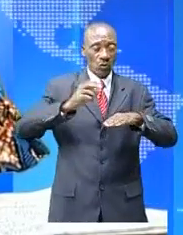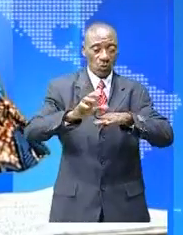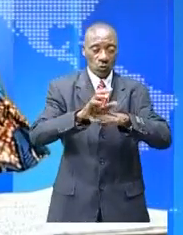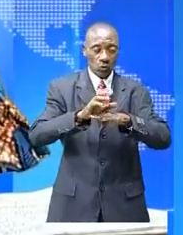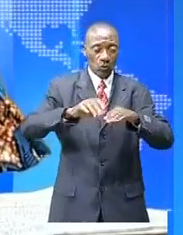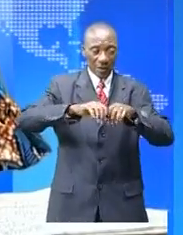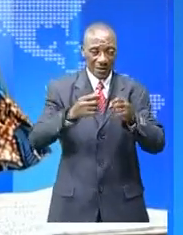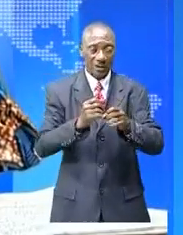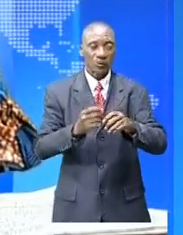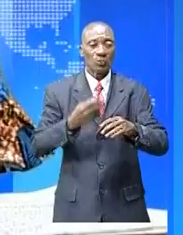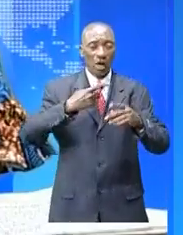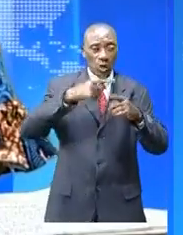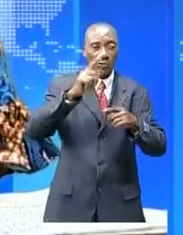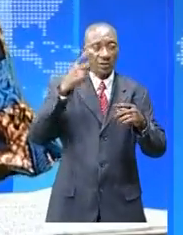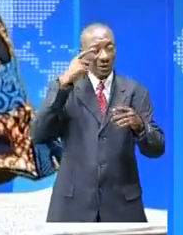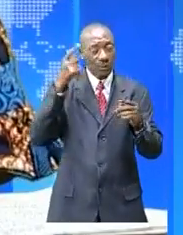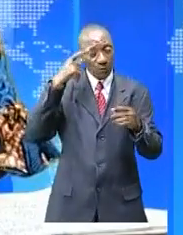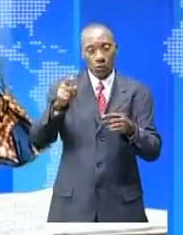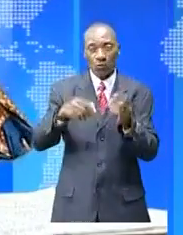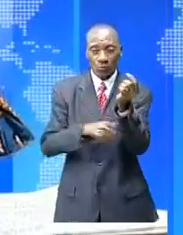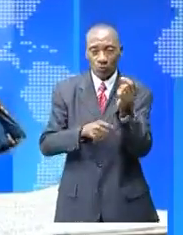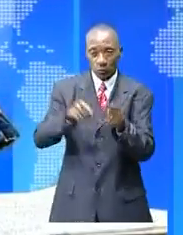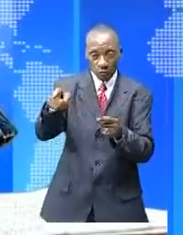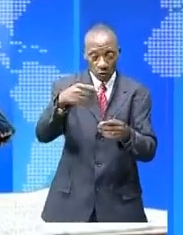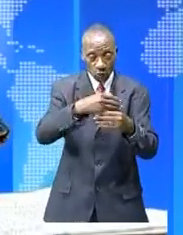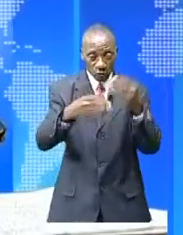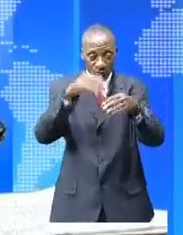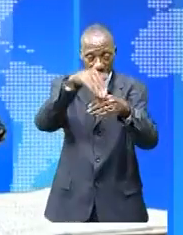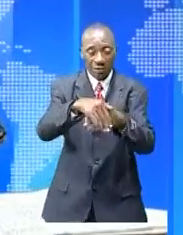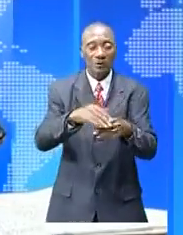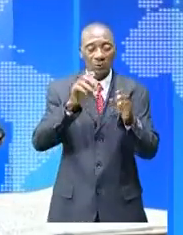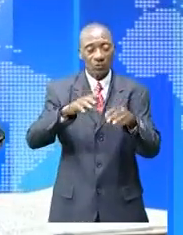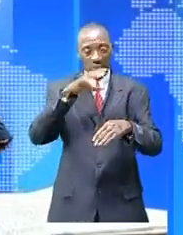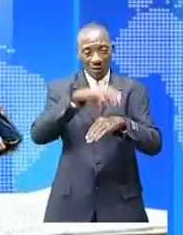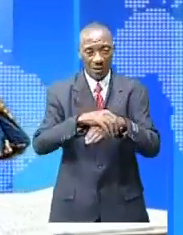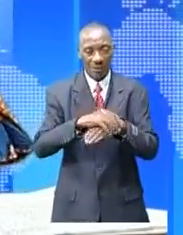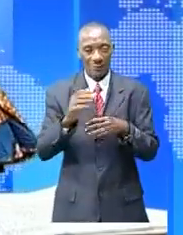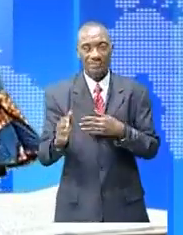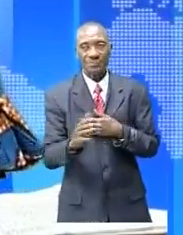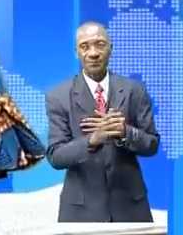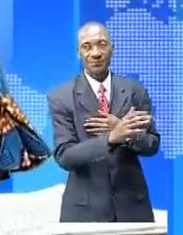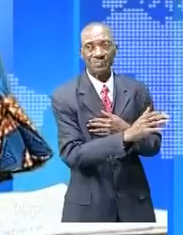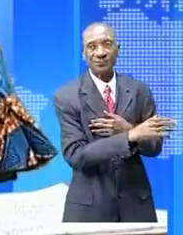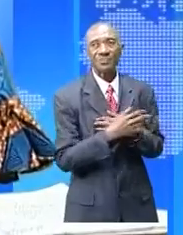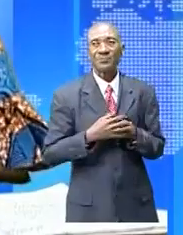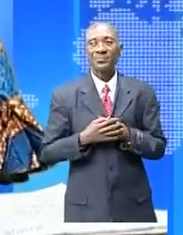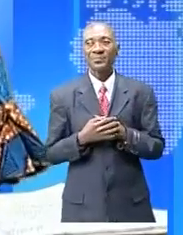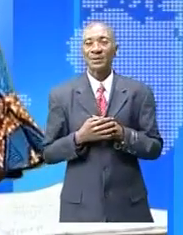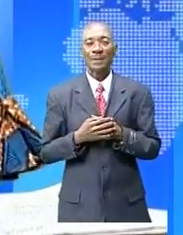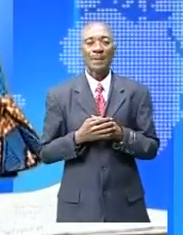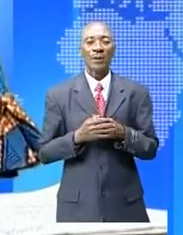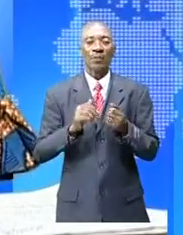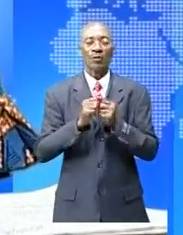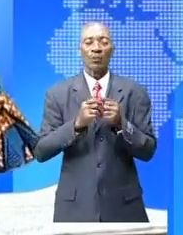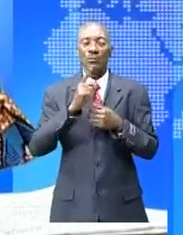la spoliation du site de l'IGC. Le monument de l'échangeur est encore inachevé, mais